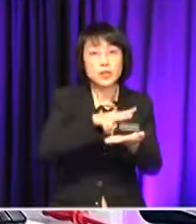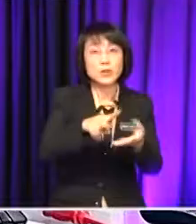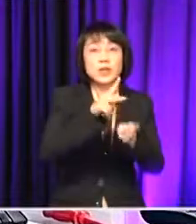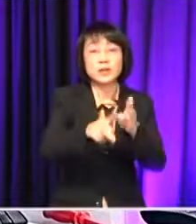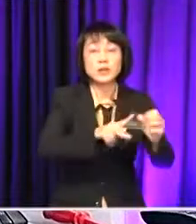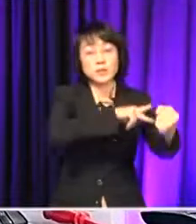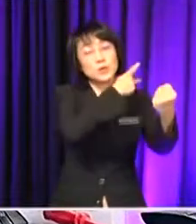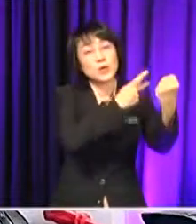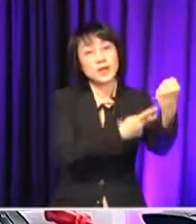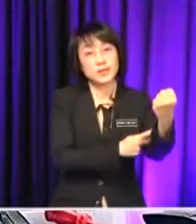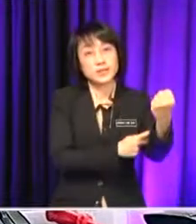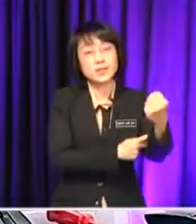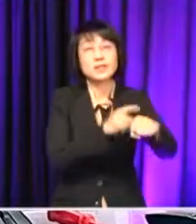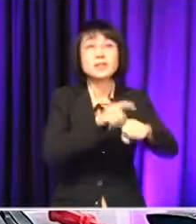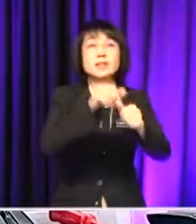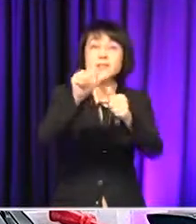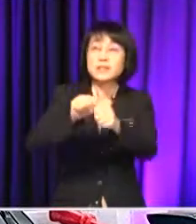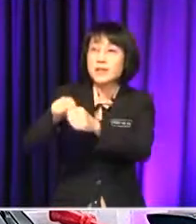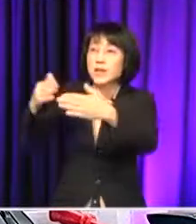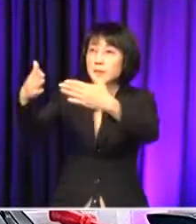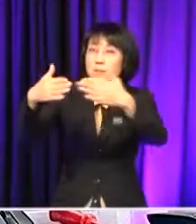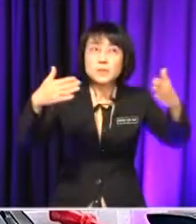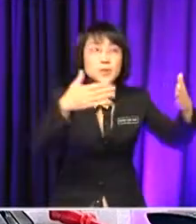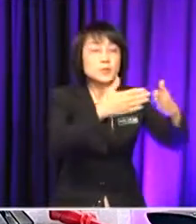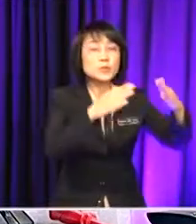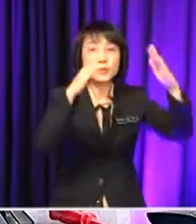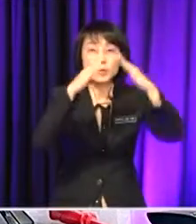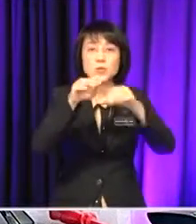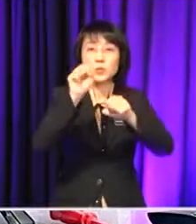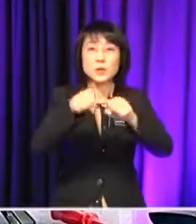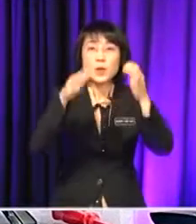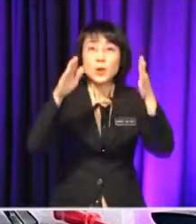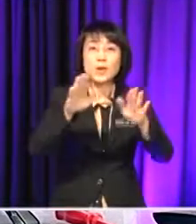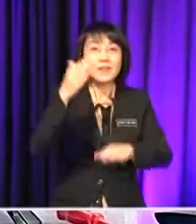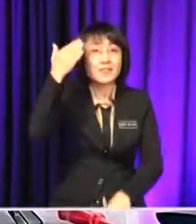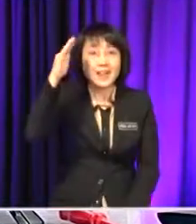kabel kuasa di setiap penjuru rumah supaya orang tak tahu kat situ ada